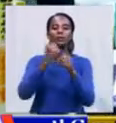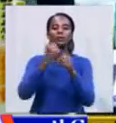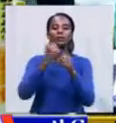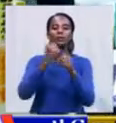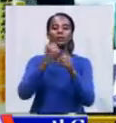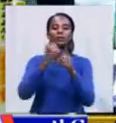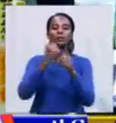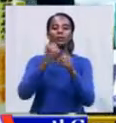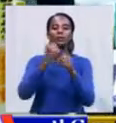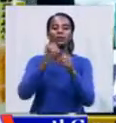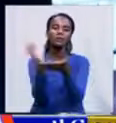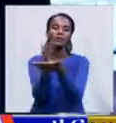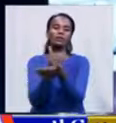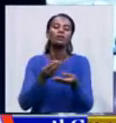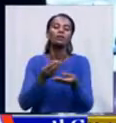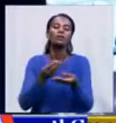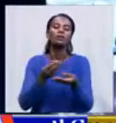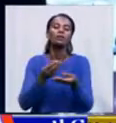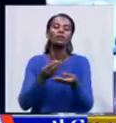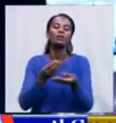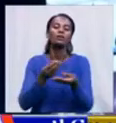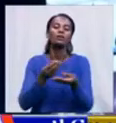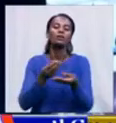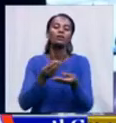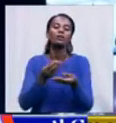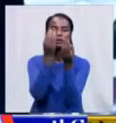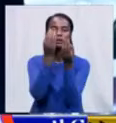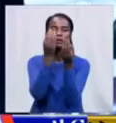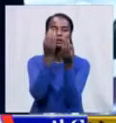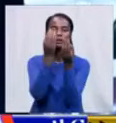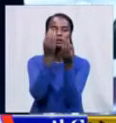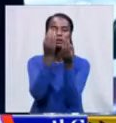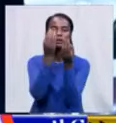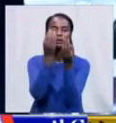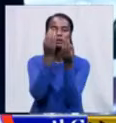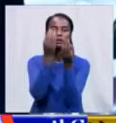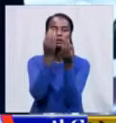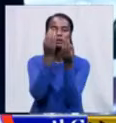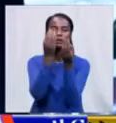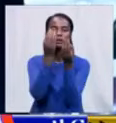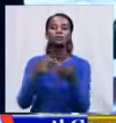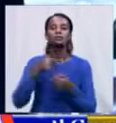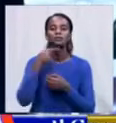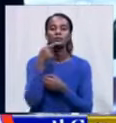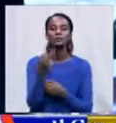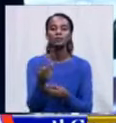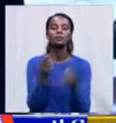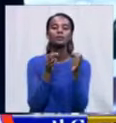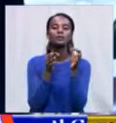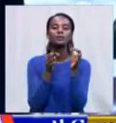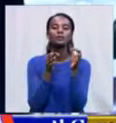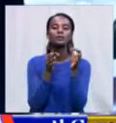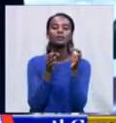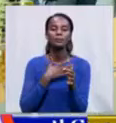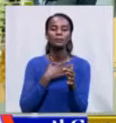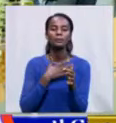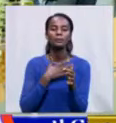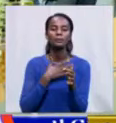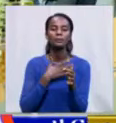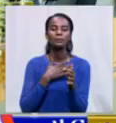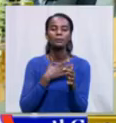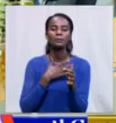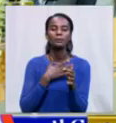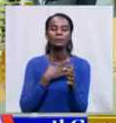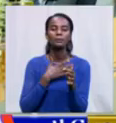የሀብት አሰባሰብና ለገሳ ስራ ግብረ ኃይሉ እውቅናና ምስጋና ማቅረቧል ሲል የዘገበልን የክልሉ